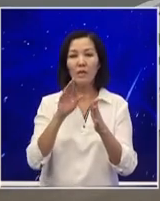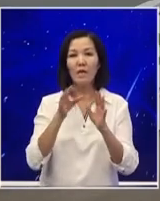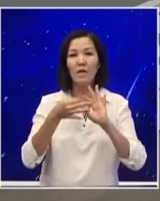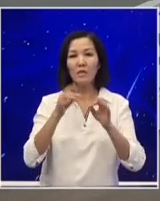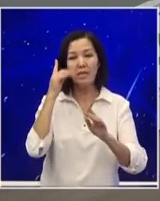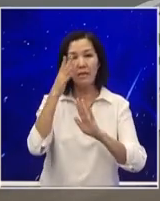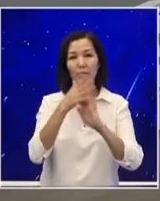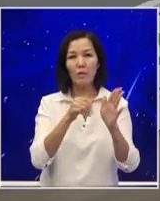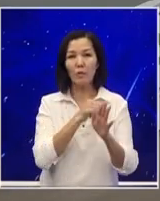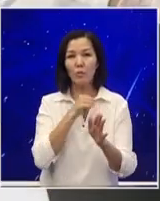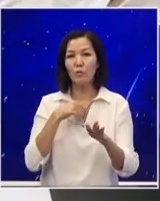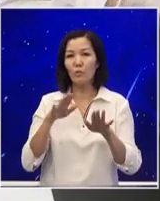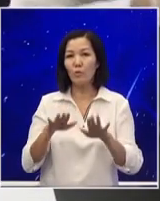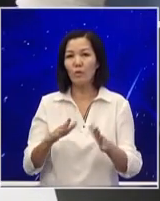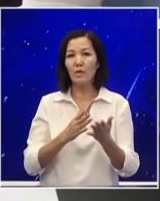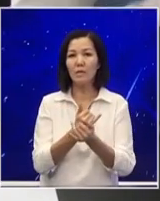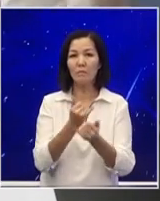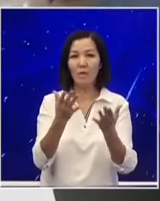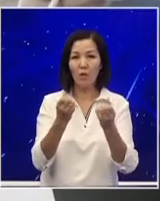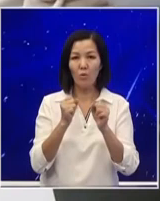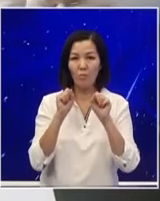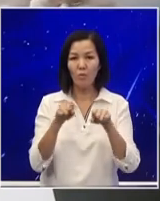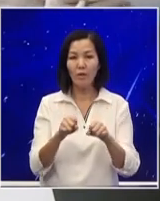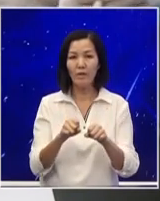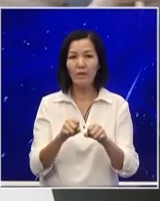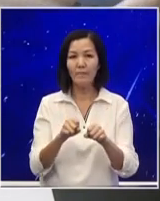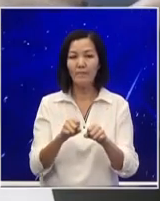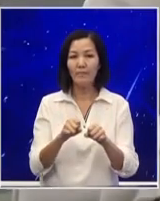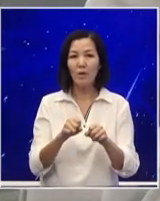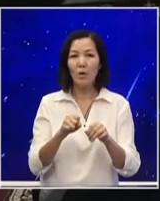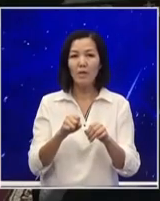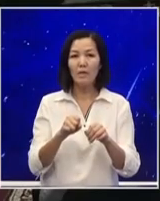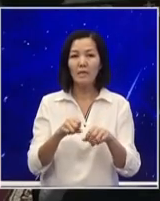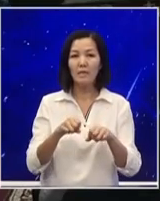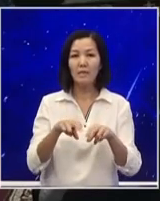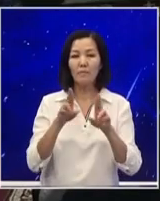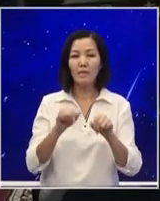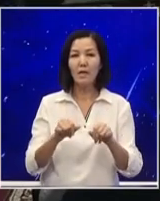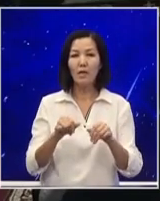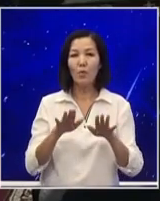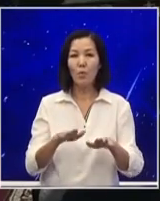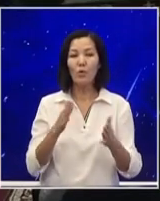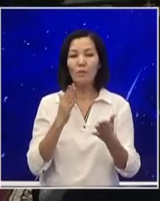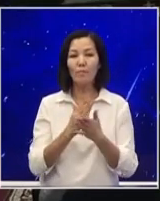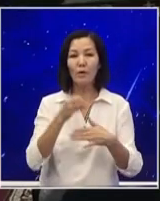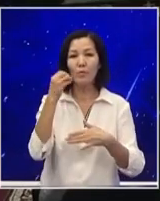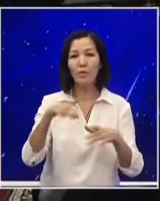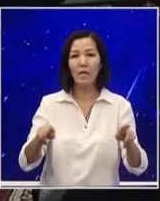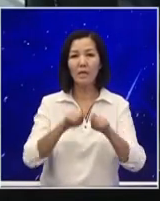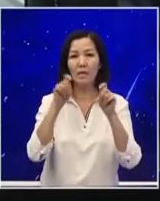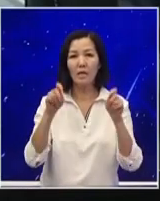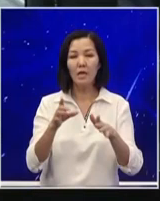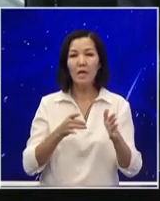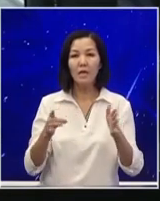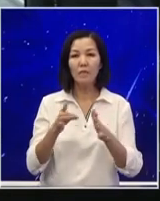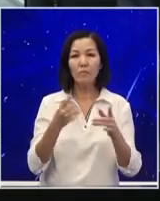өз шаруаларын өздері бітіріп кете алады. Оларға арнап өзіне өзі қызмет көрсету бұрышы жасалған. Орталықтың ашылуына